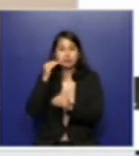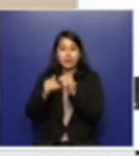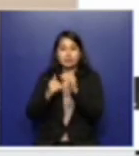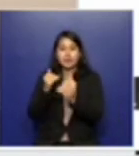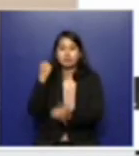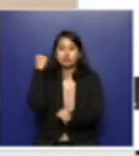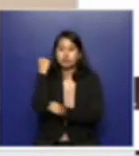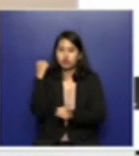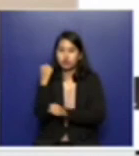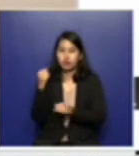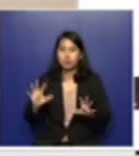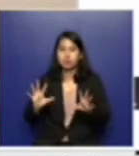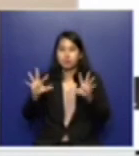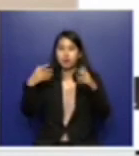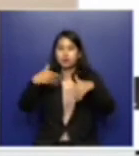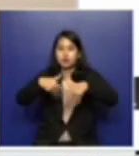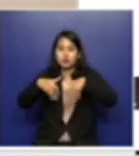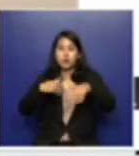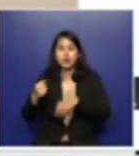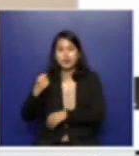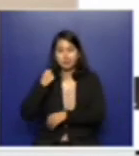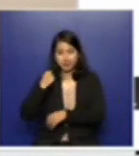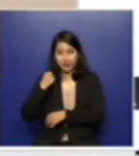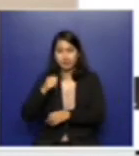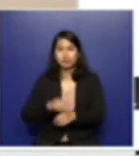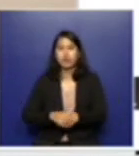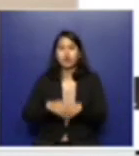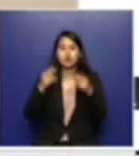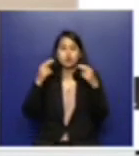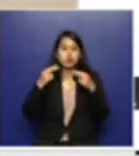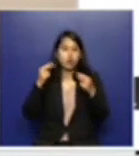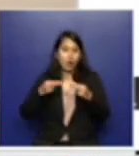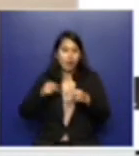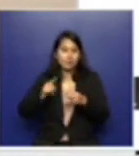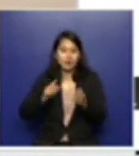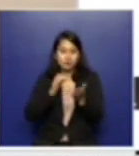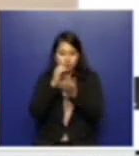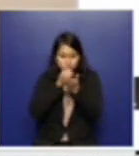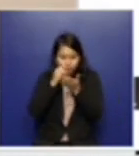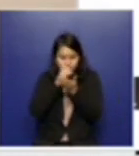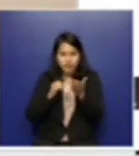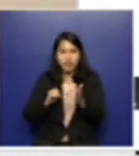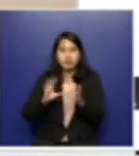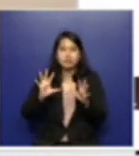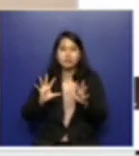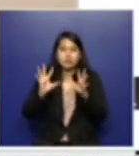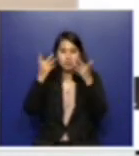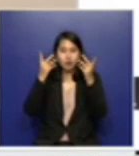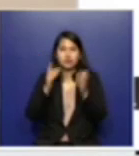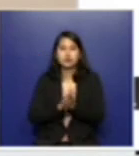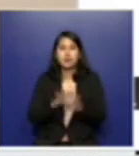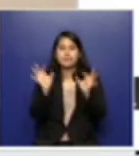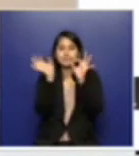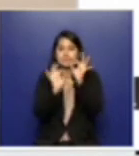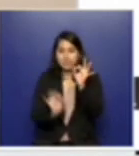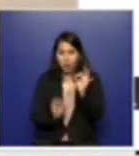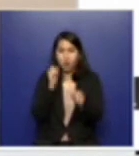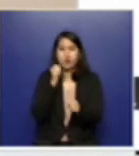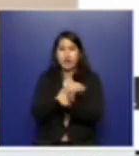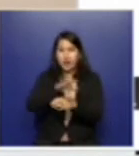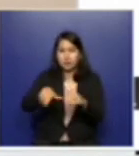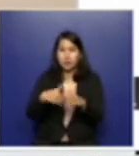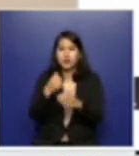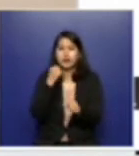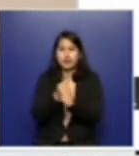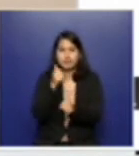ชุมชนเข้มแข็งทำสงครามกับยาเสพติดพิชิตคอร์รัปชันทุกข้อความทุกประโยคทำได้ครับไม่ยาก